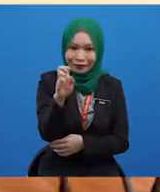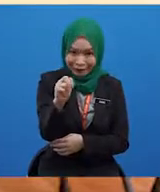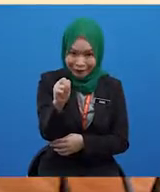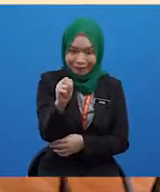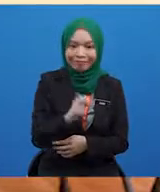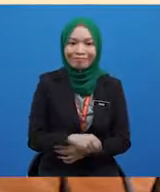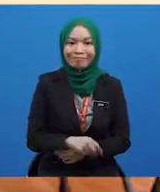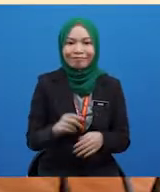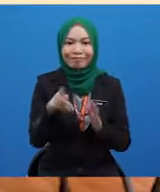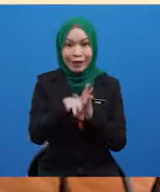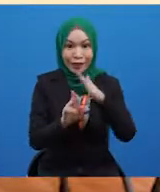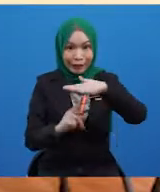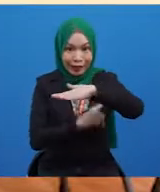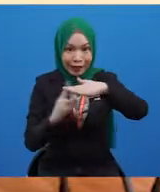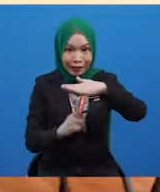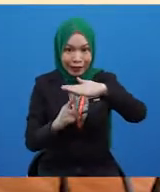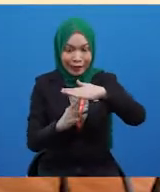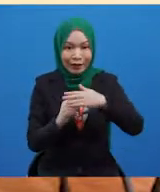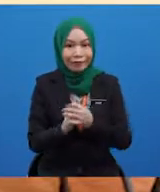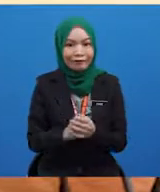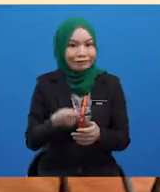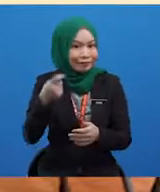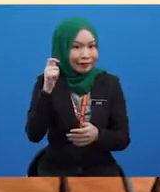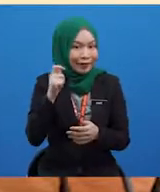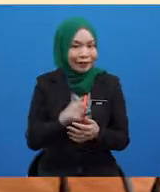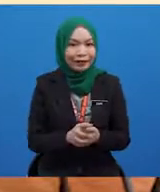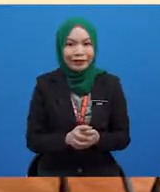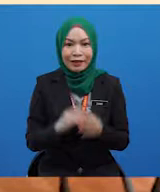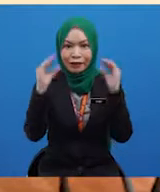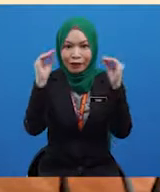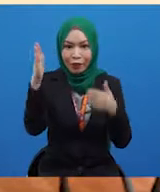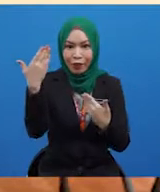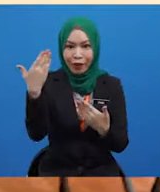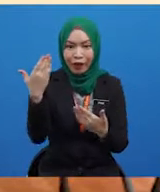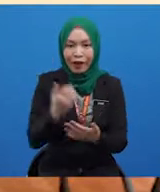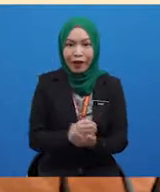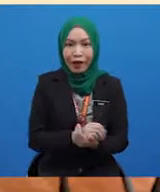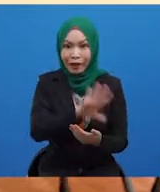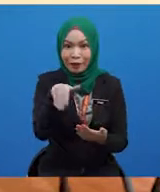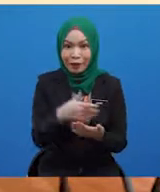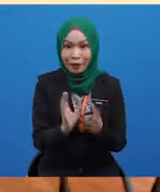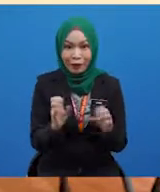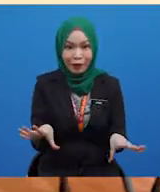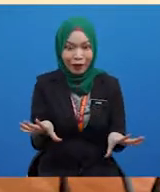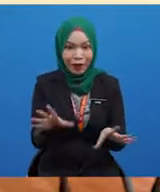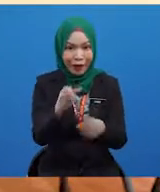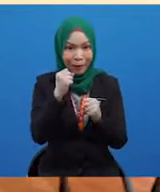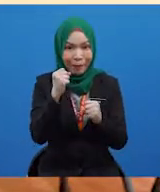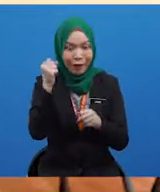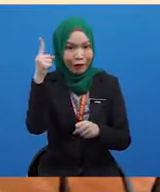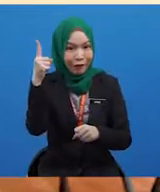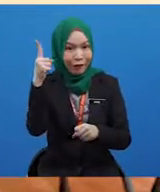Berdasarkan penerangan tersebut, cikgu berharap pelajar-pelajar telah dapat memahami